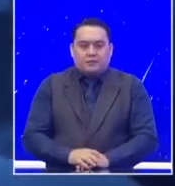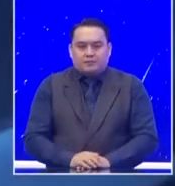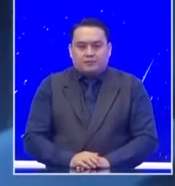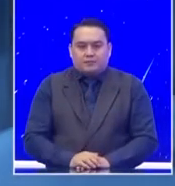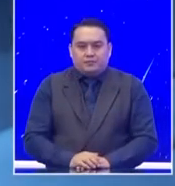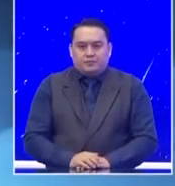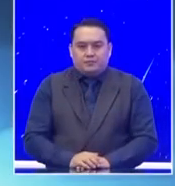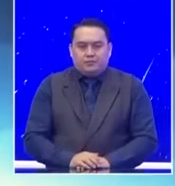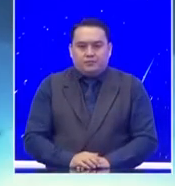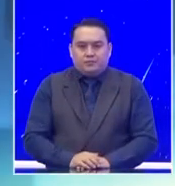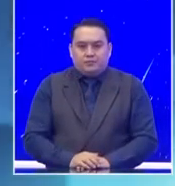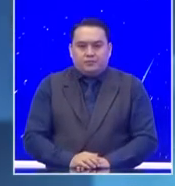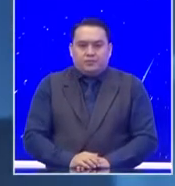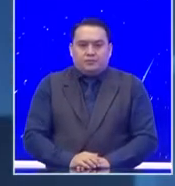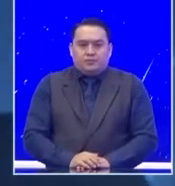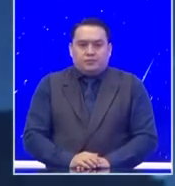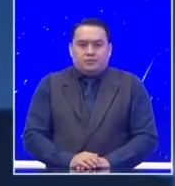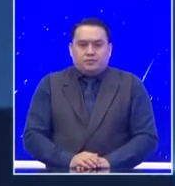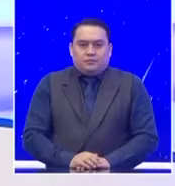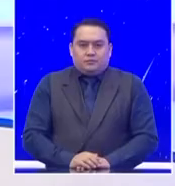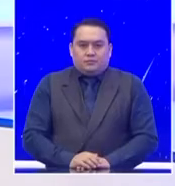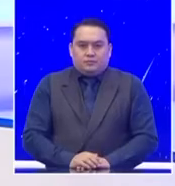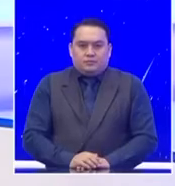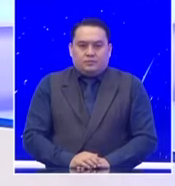Ренат Утеев, телеканал ЖТСУ.